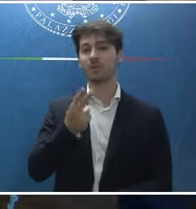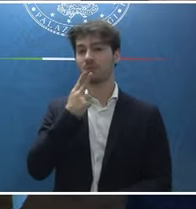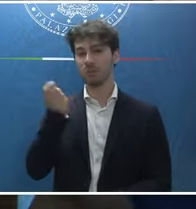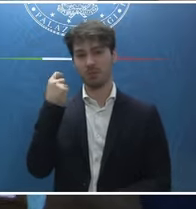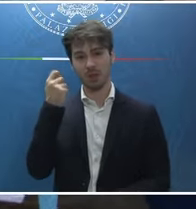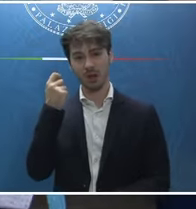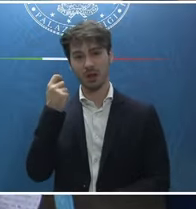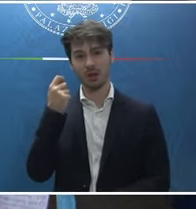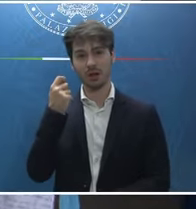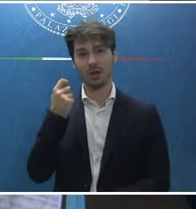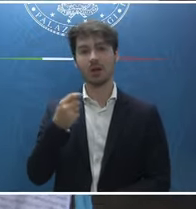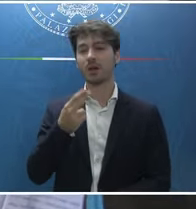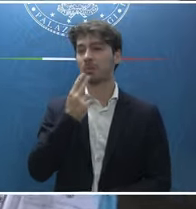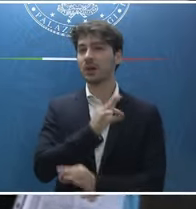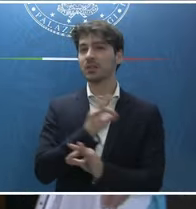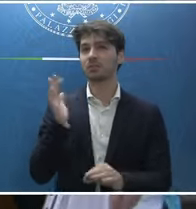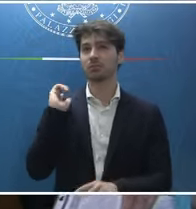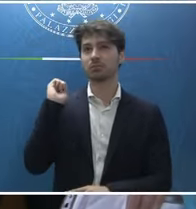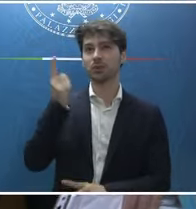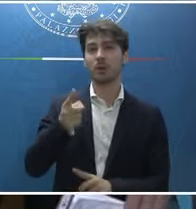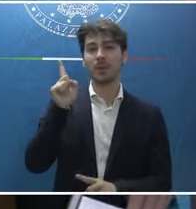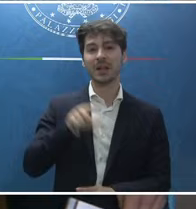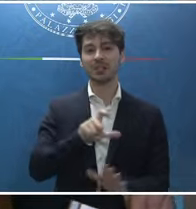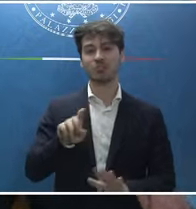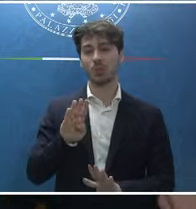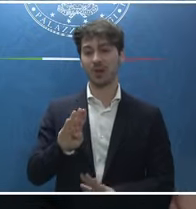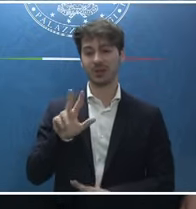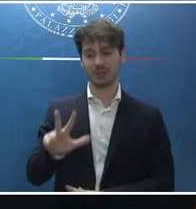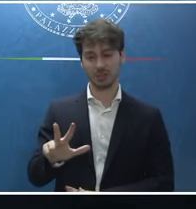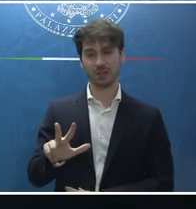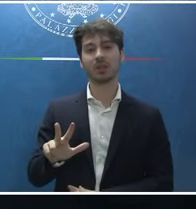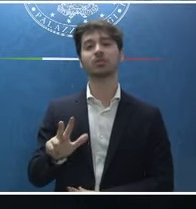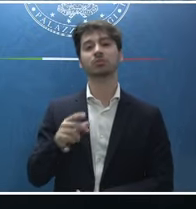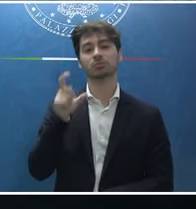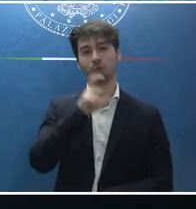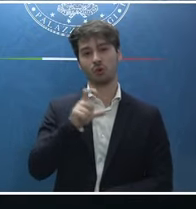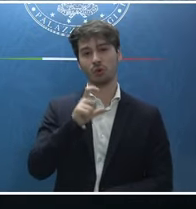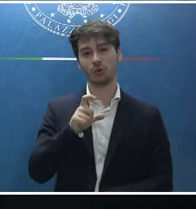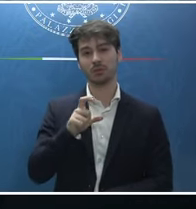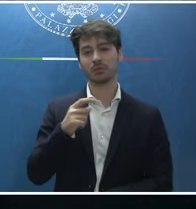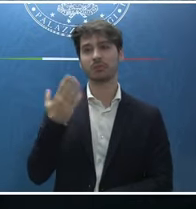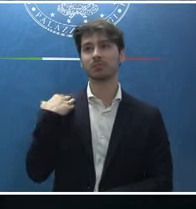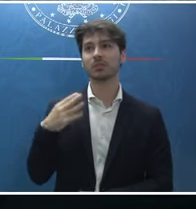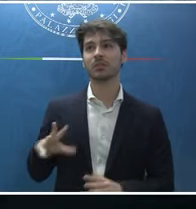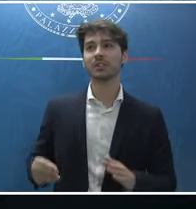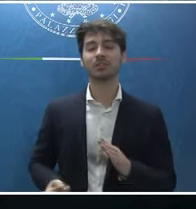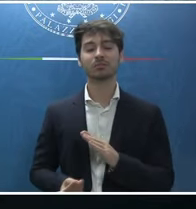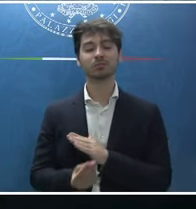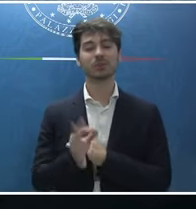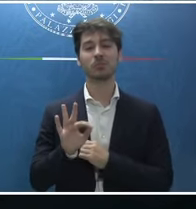da 1374 giorni. Il mio viaggio verso la rinascita è iniziato con un passo